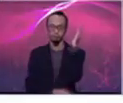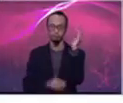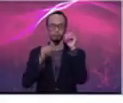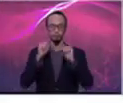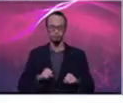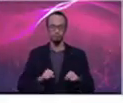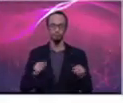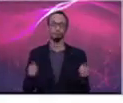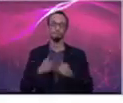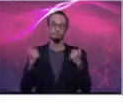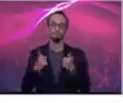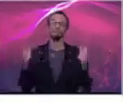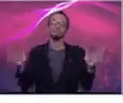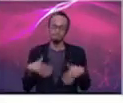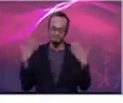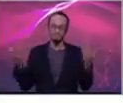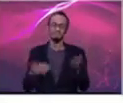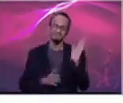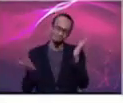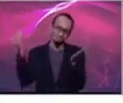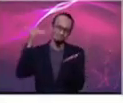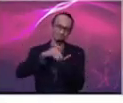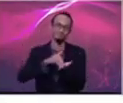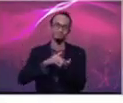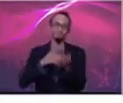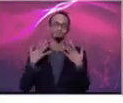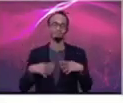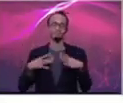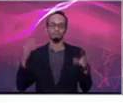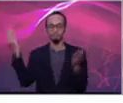aidilfitri dengan lebih ceria dengan pakaian serba